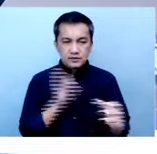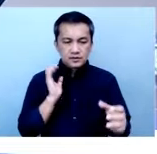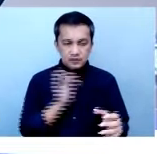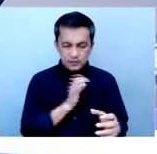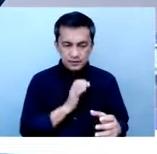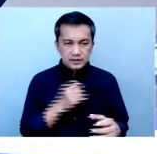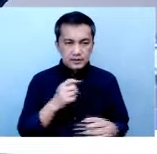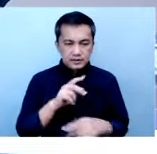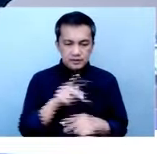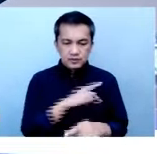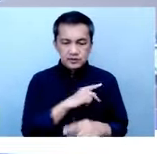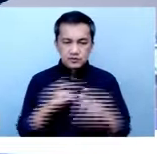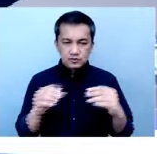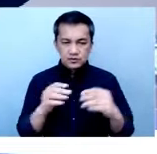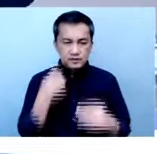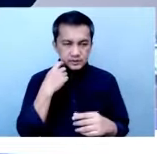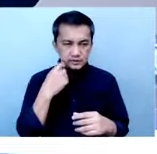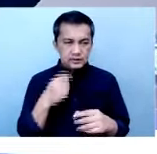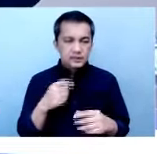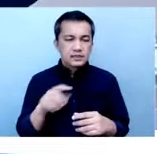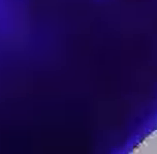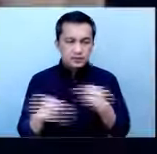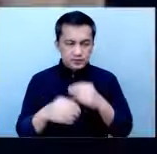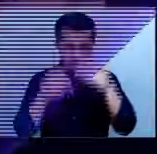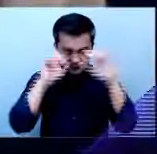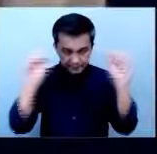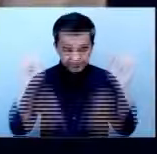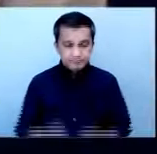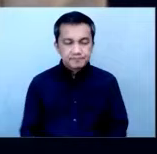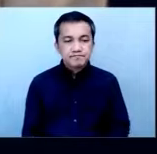palasyo. Nasa front line balitang yan si Maricel Halili.